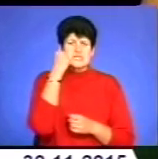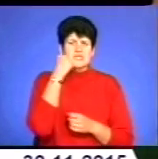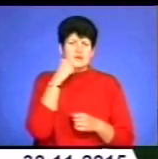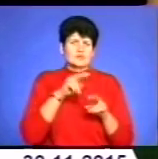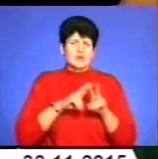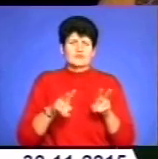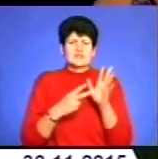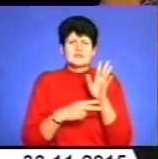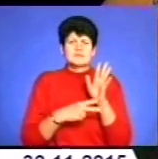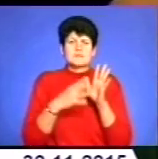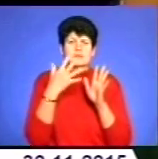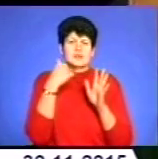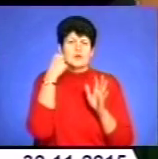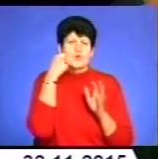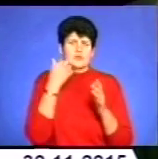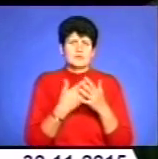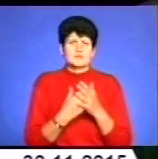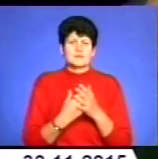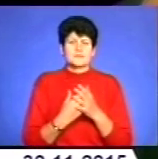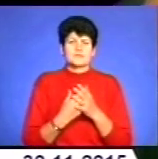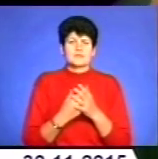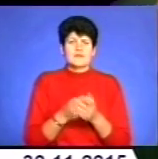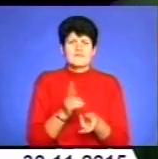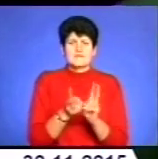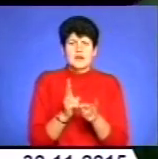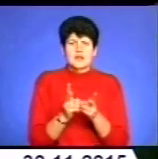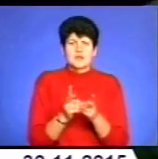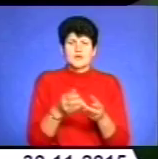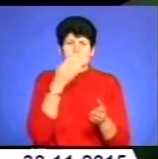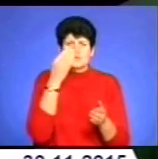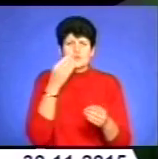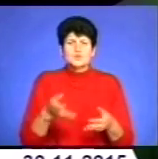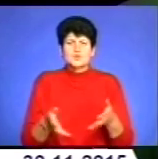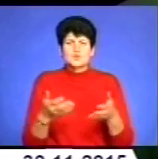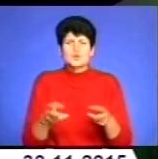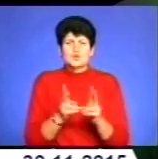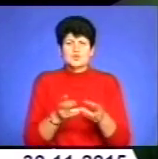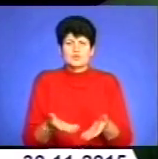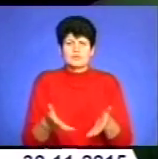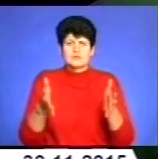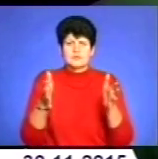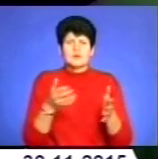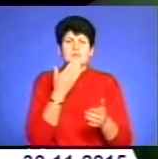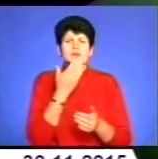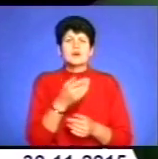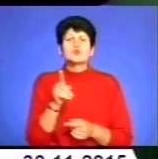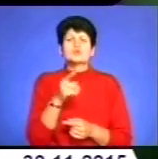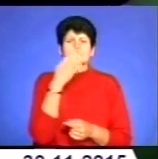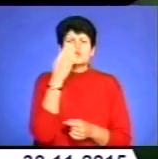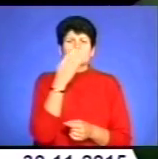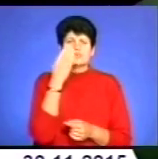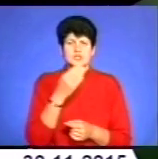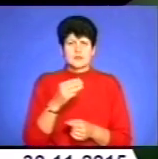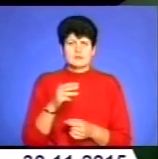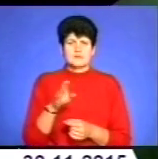зараз 75-й рік, варат зупу в котілку. Я подивився, кажу, а що це таке? Супчик, мальчик.